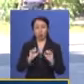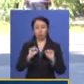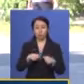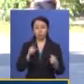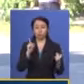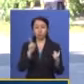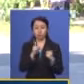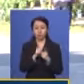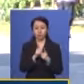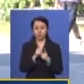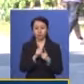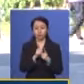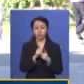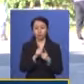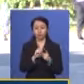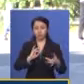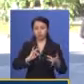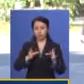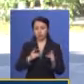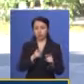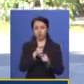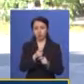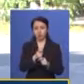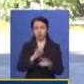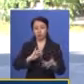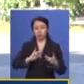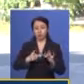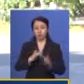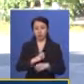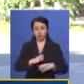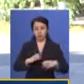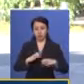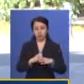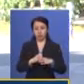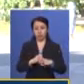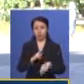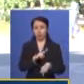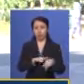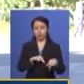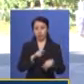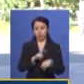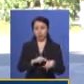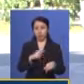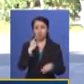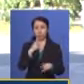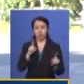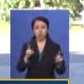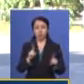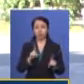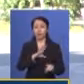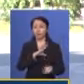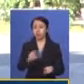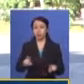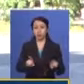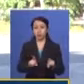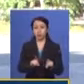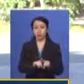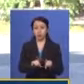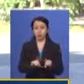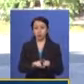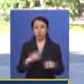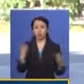встретить как на популярных сайтах объявлений, так и в социальных сетях. Полицейские предупреждают, чтобы не попасться в